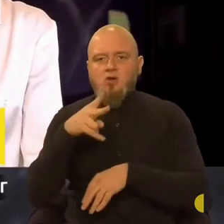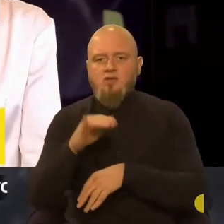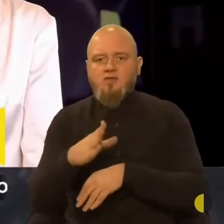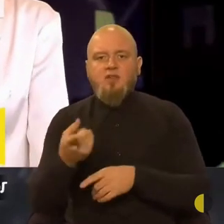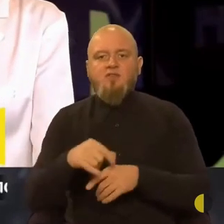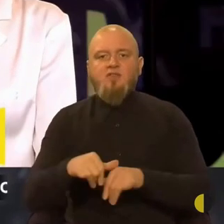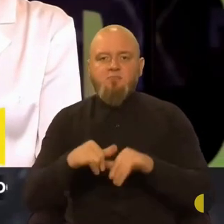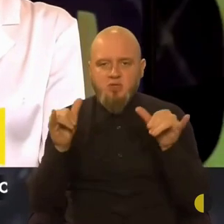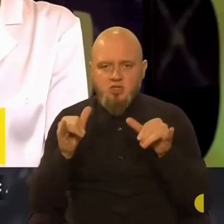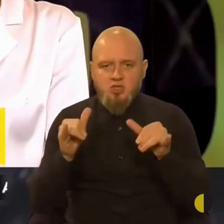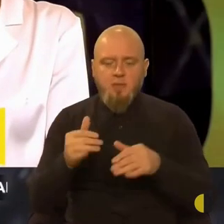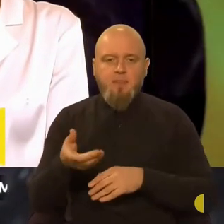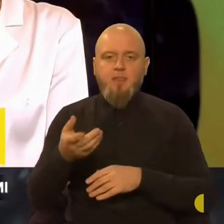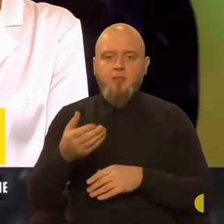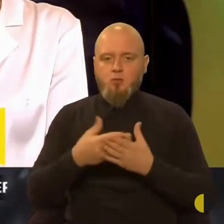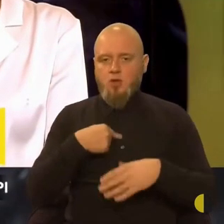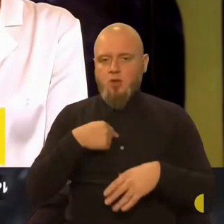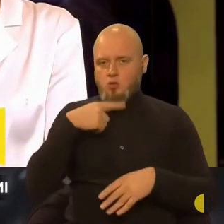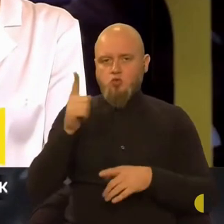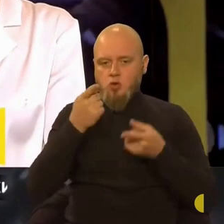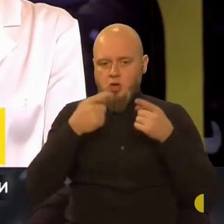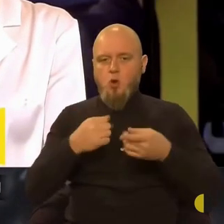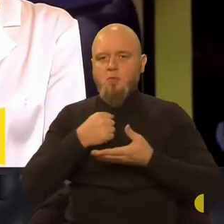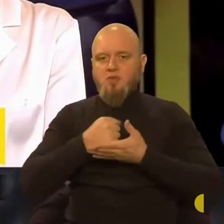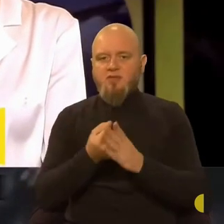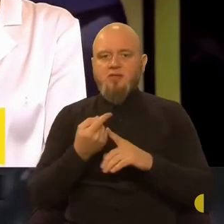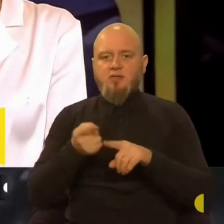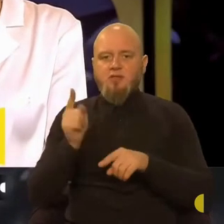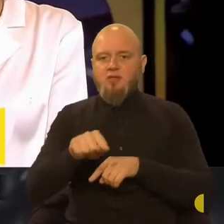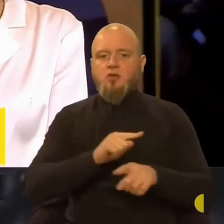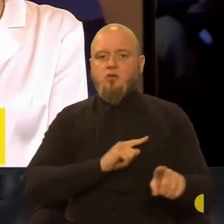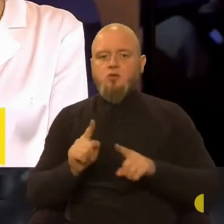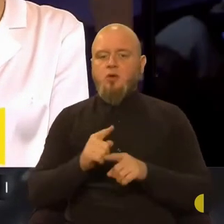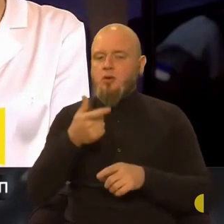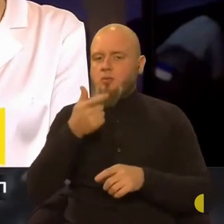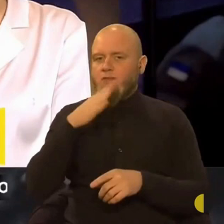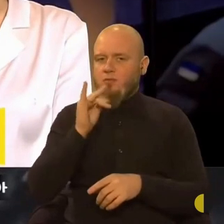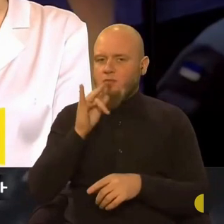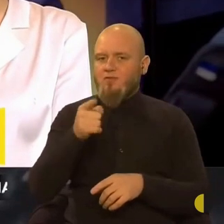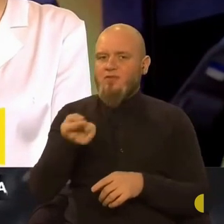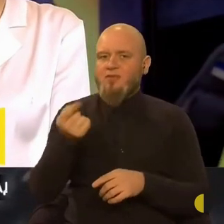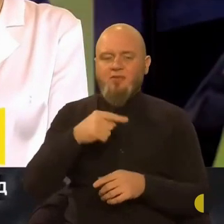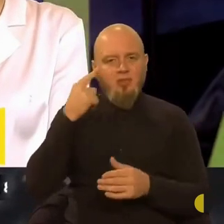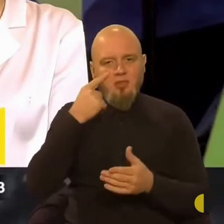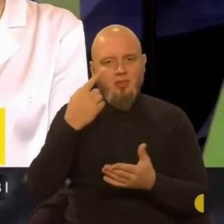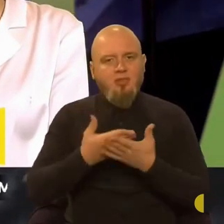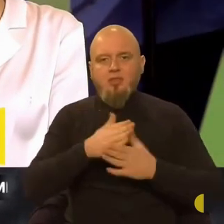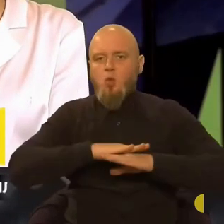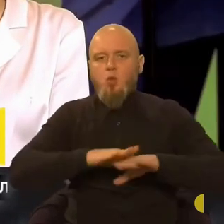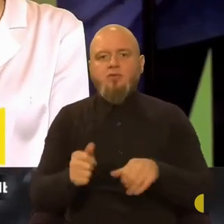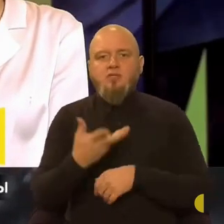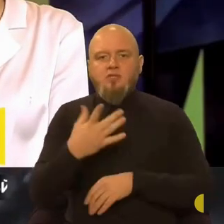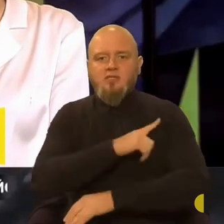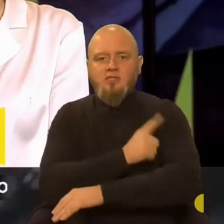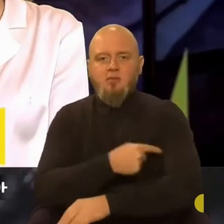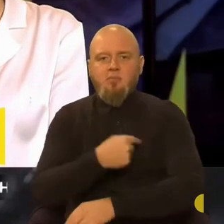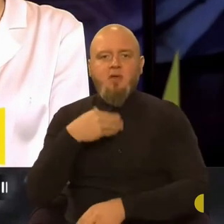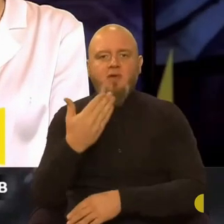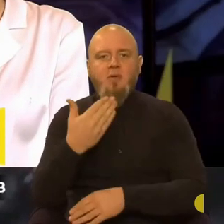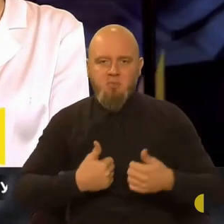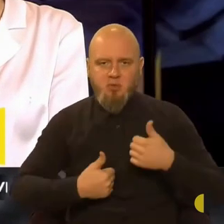навіть більше. Тобто, я кажу, те, що реально підтверджено, те, що... Пане Володимире, ви навіть не уявляєте, наскільки сильно ми